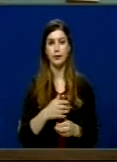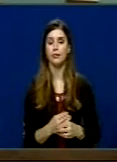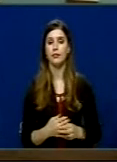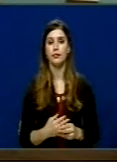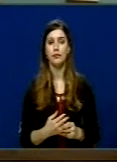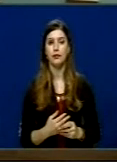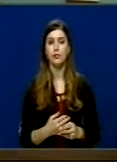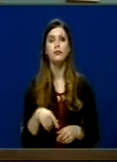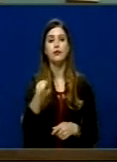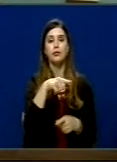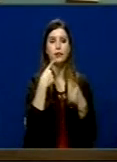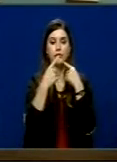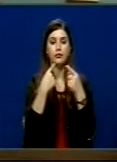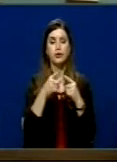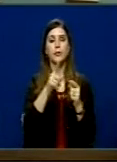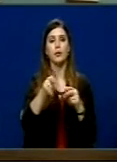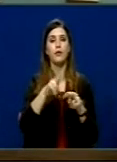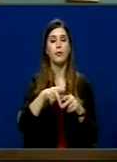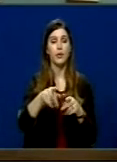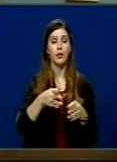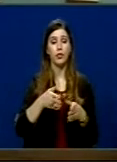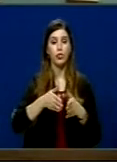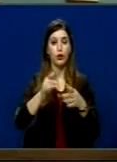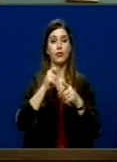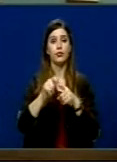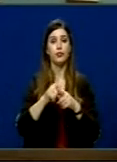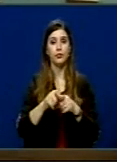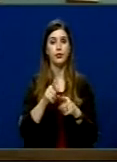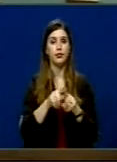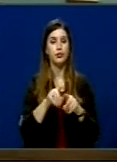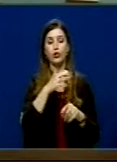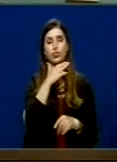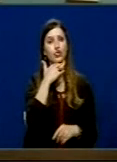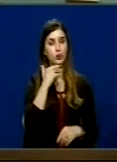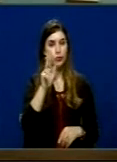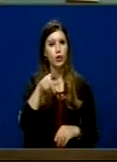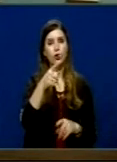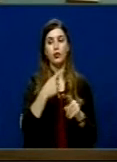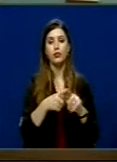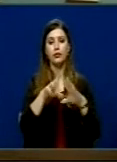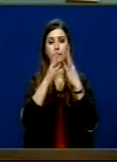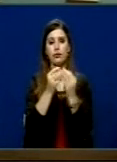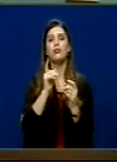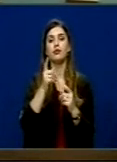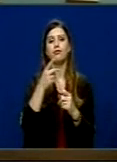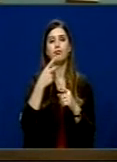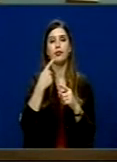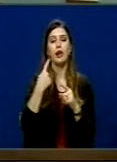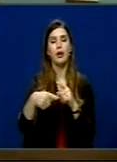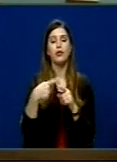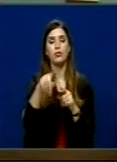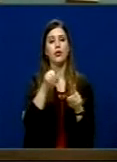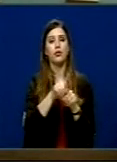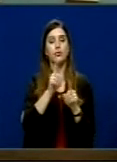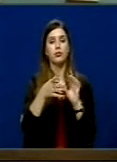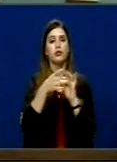Është konstatuar nga ekspertët se ndërtimi i kësaj rruge përkundër investimeve jo të pakta arsyeton ndërtimin dhe çastin e saj